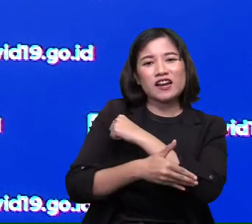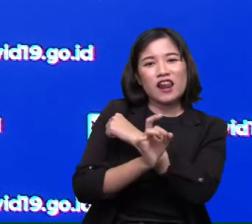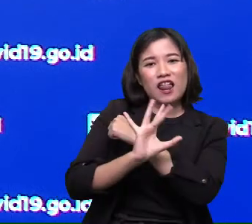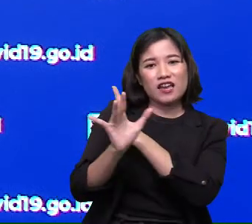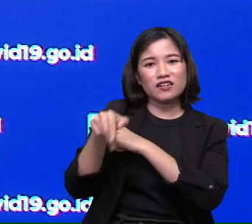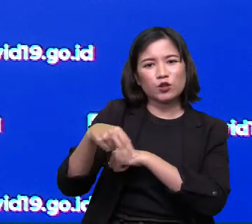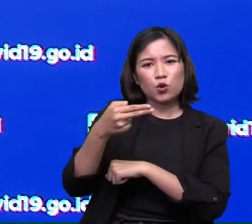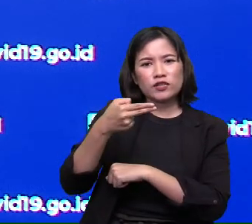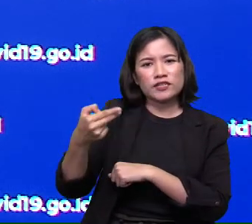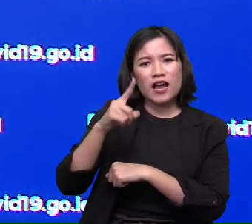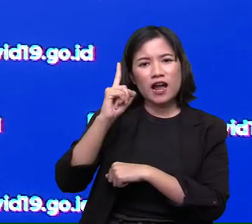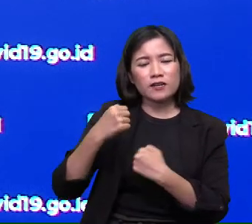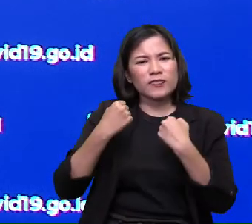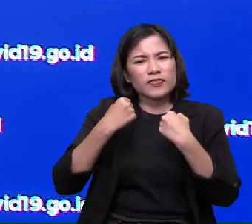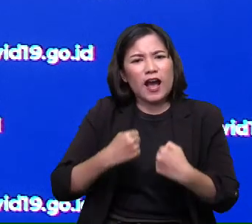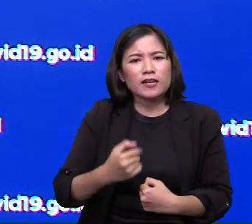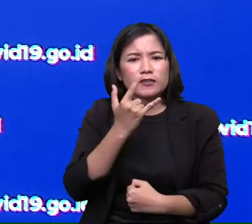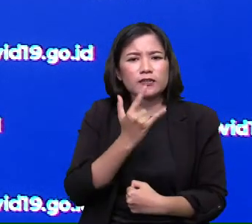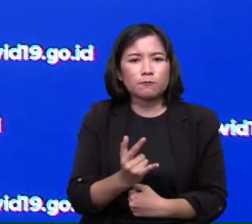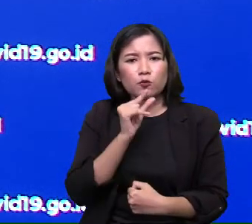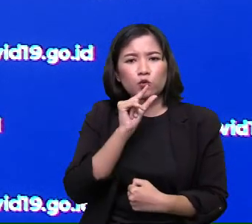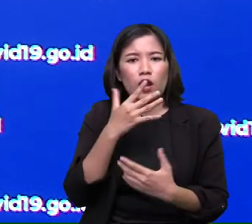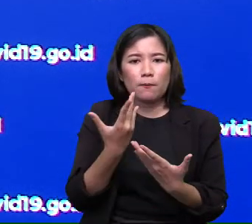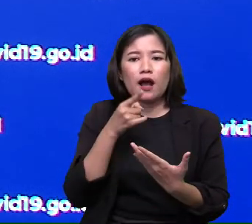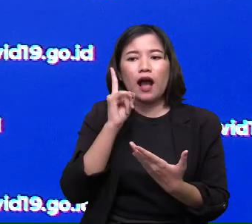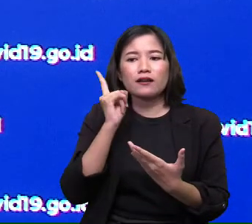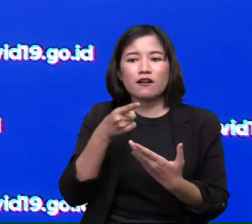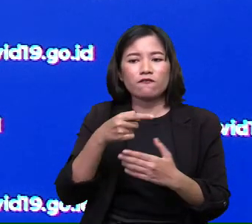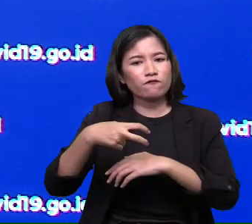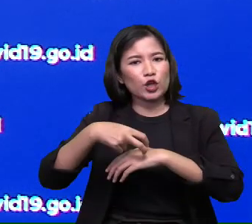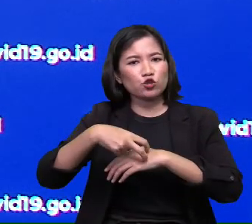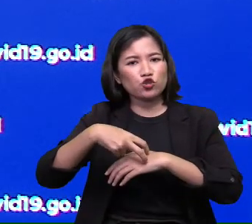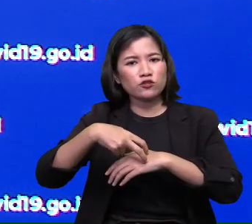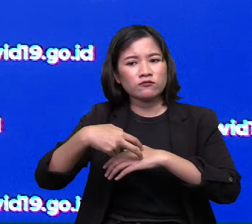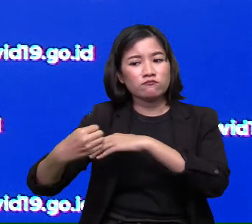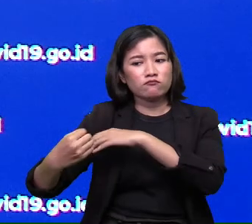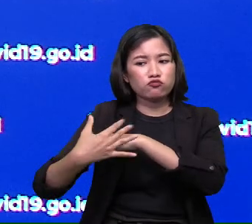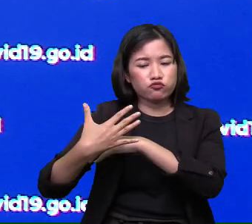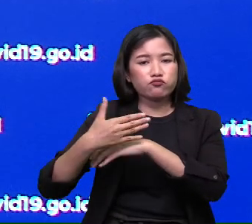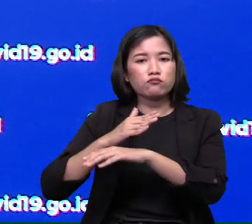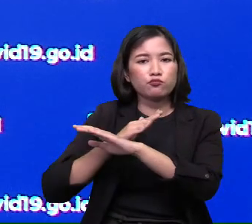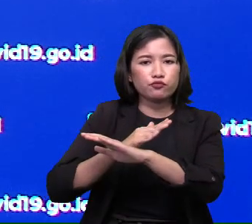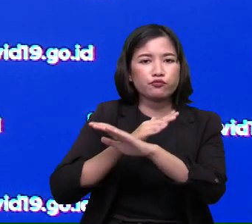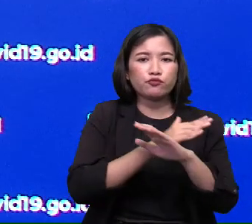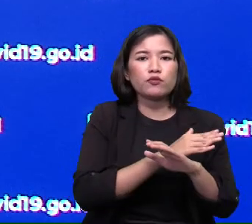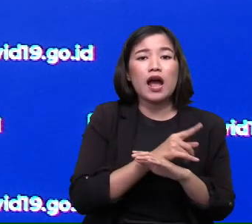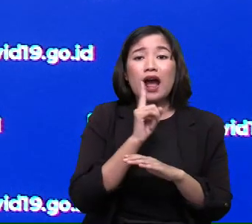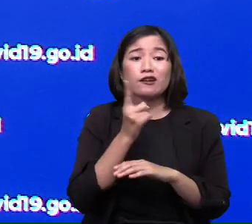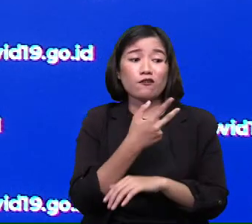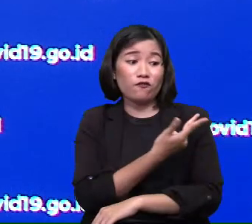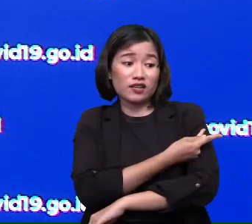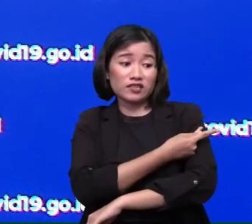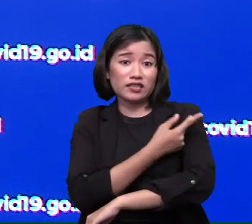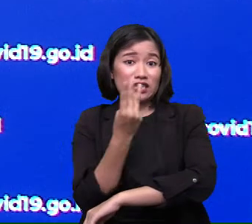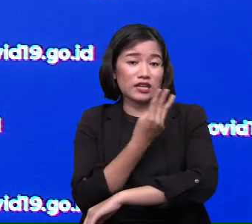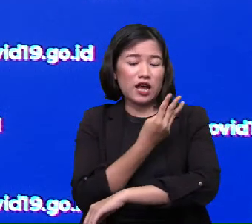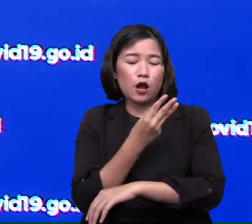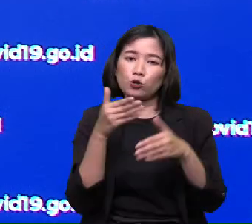resiliensi atau ketahanannya setiap dinamika penularan virus dengan meningkatkan cakupan vaksin khususnya Booster